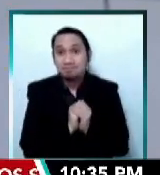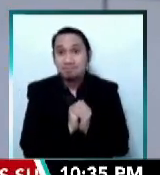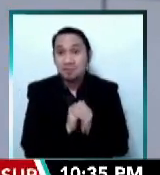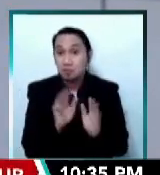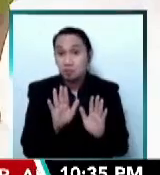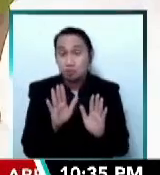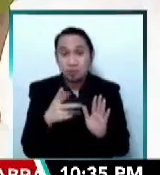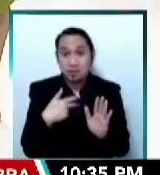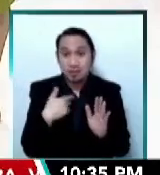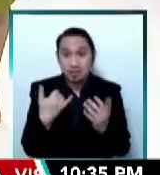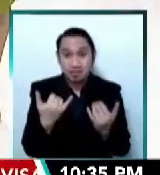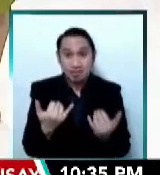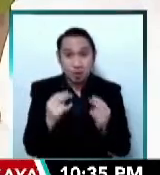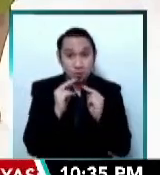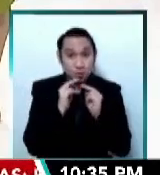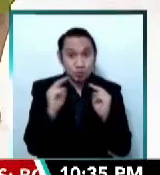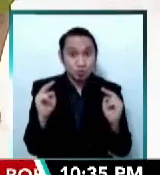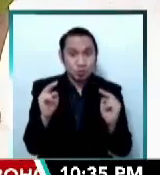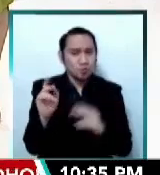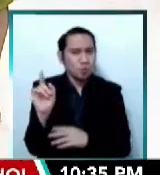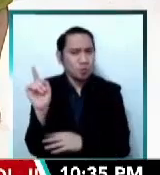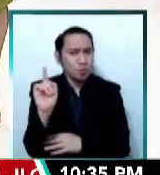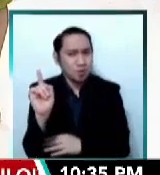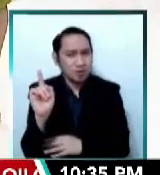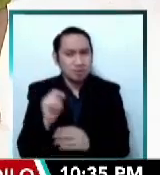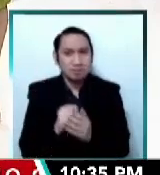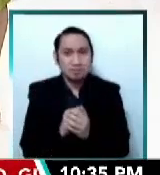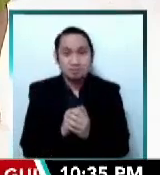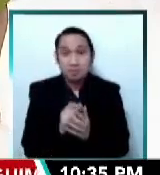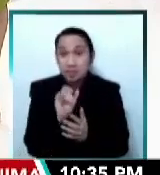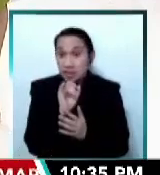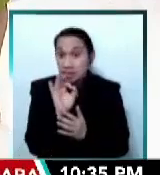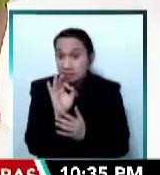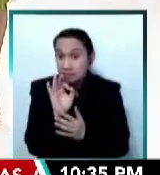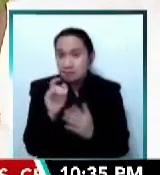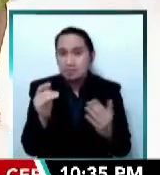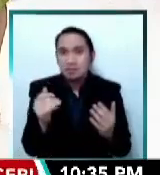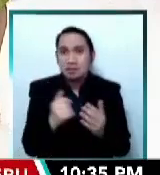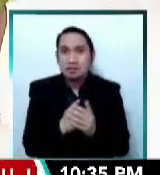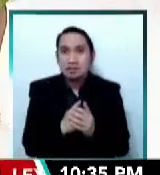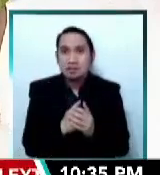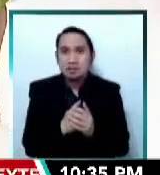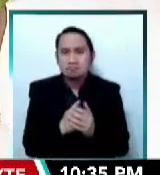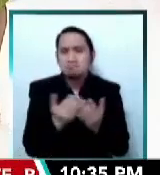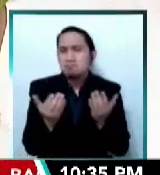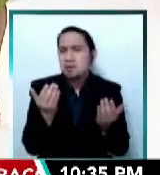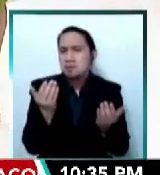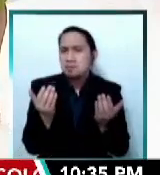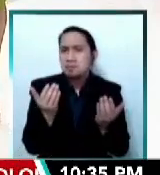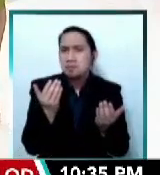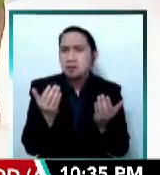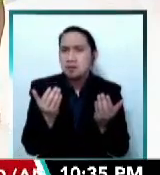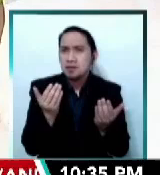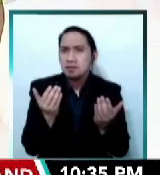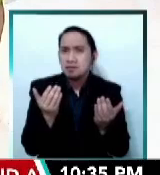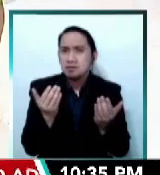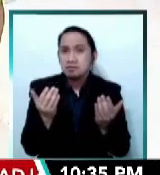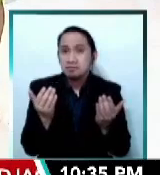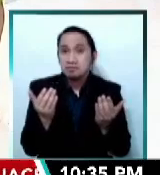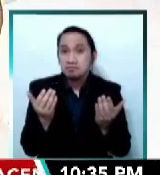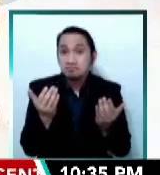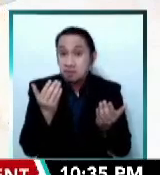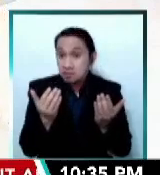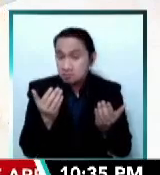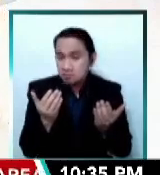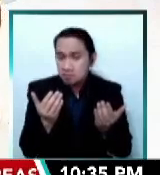ibabalita natin kung nauwi sa, sabihin na natin ano ba? Hanap buhay, yung kanyang